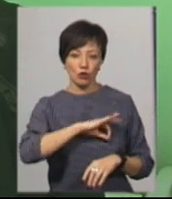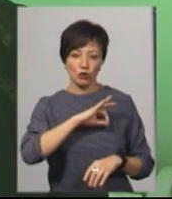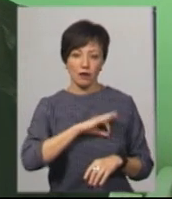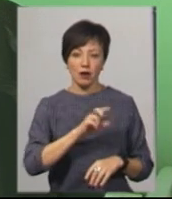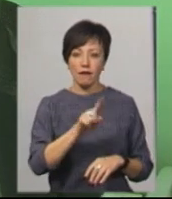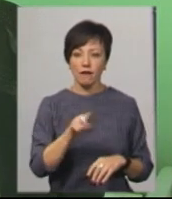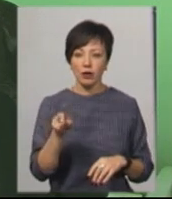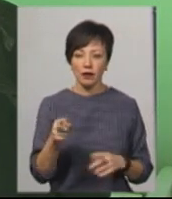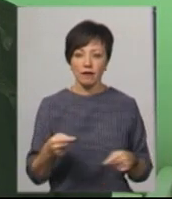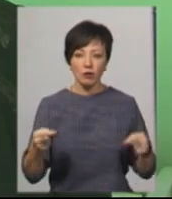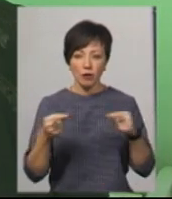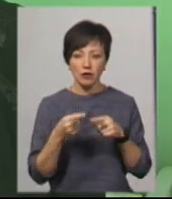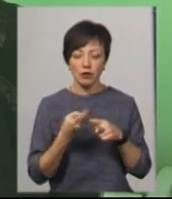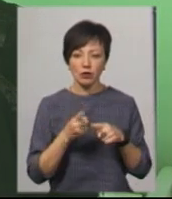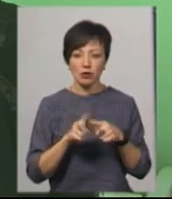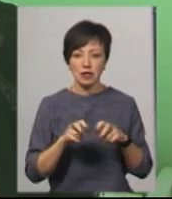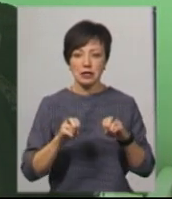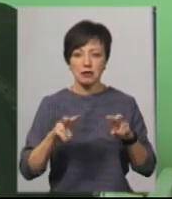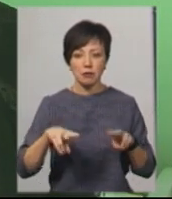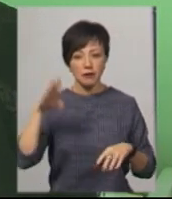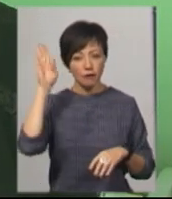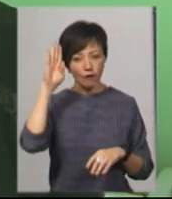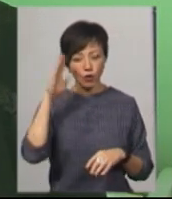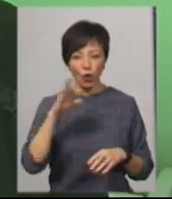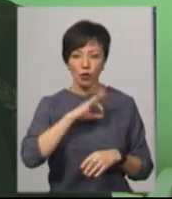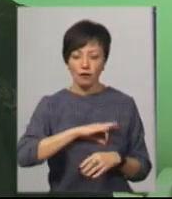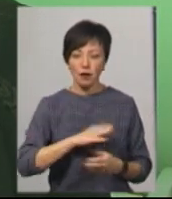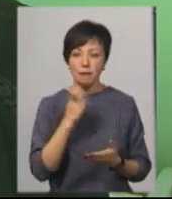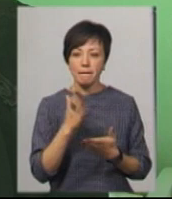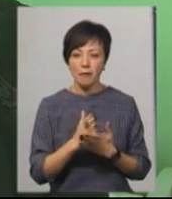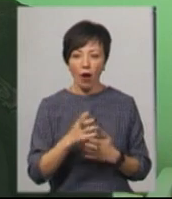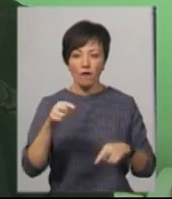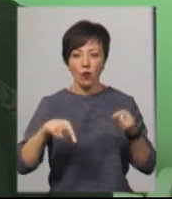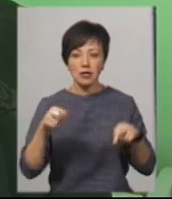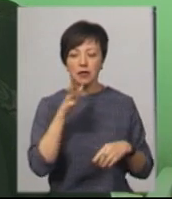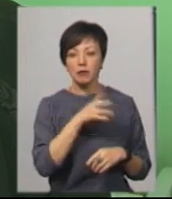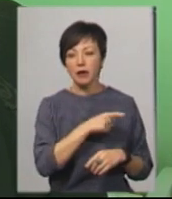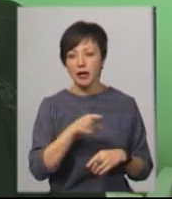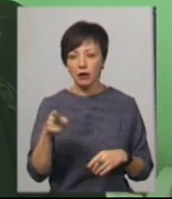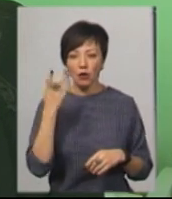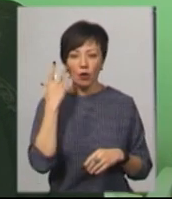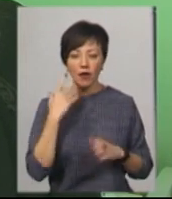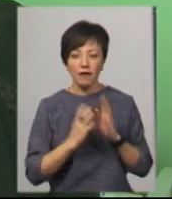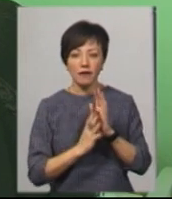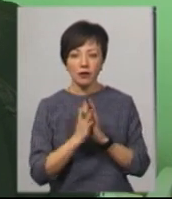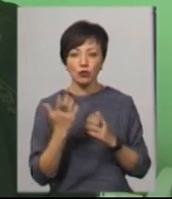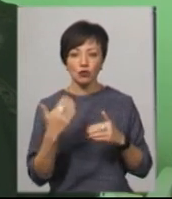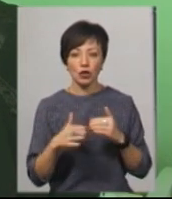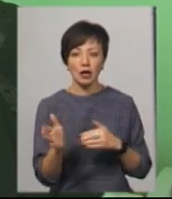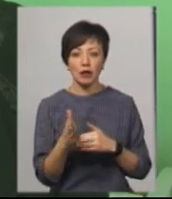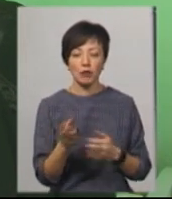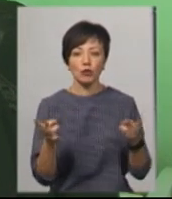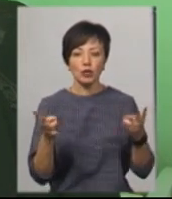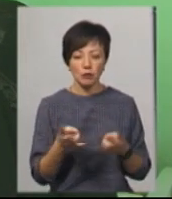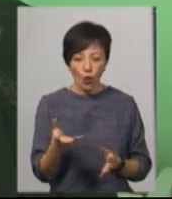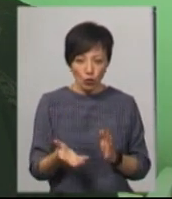в відповідності до даного спецводокористування мають в осінній період, коли вони виростили вже рибу, їм потрібно